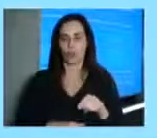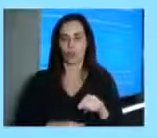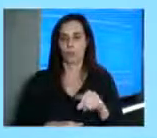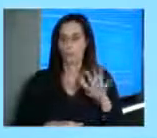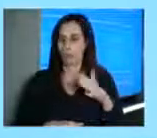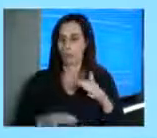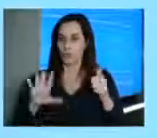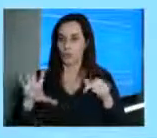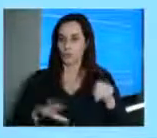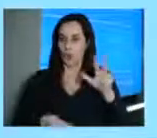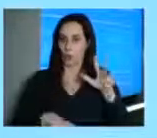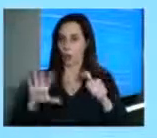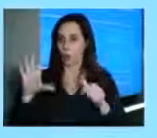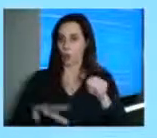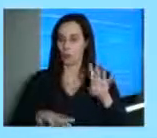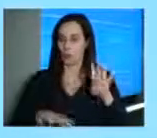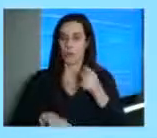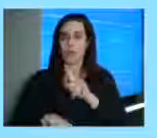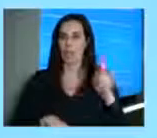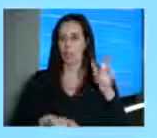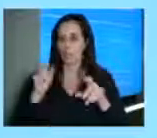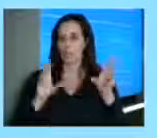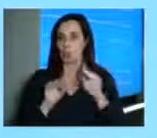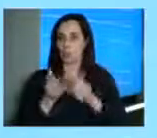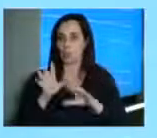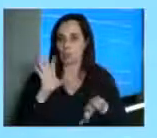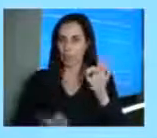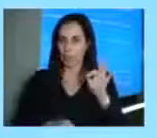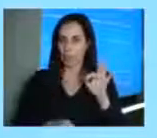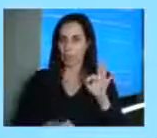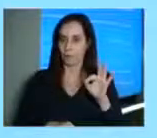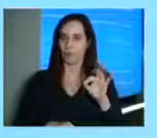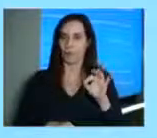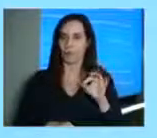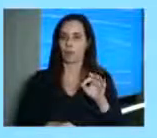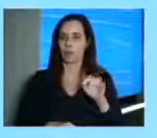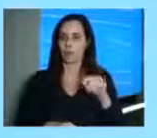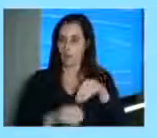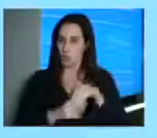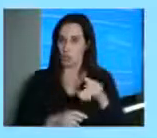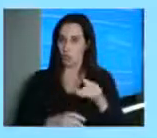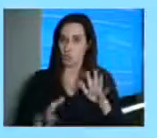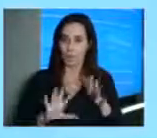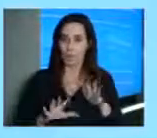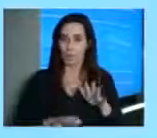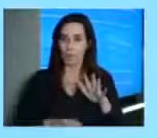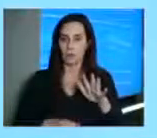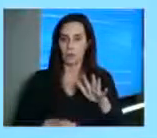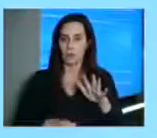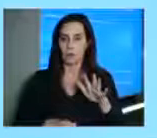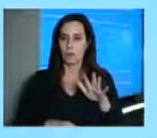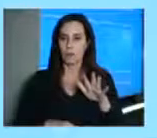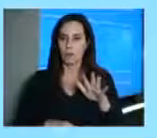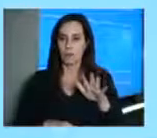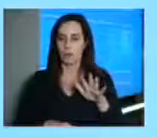יהיו משהו כמו 6.3, 6.4 מיליון אנשים בעלי זכות הצבעה, בעלי זכות בחירה, שמהם משהו כמו